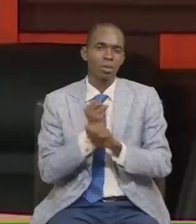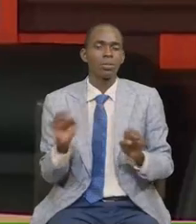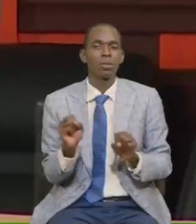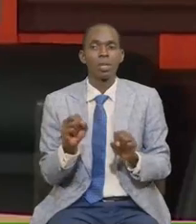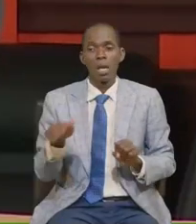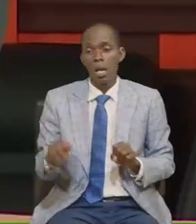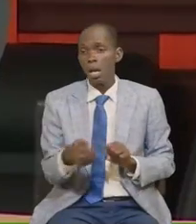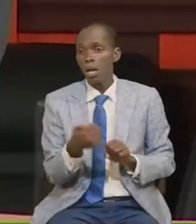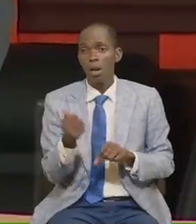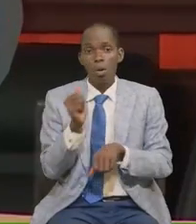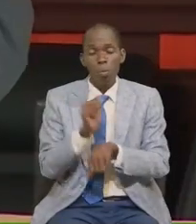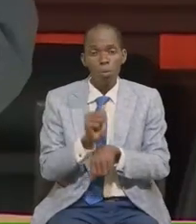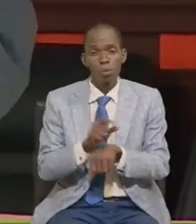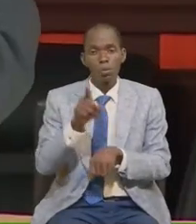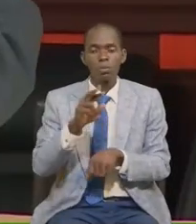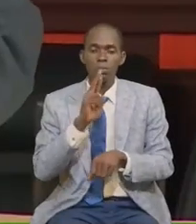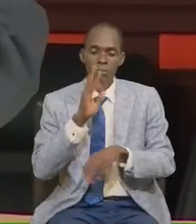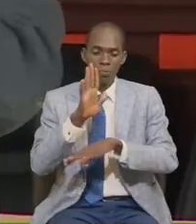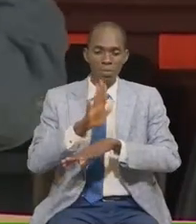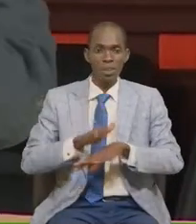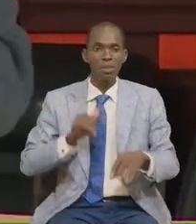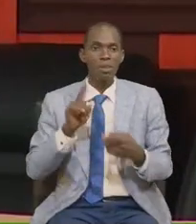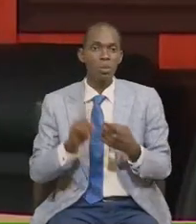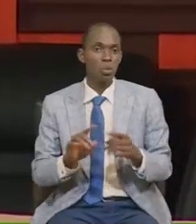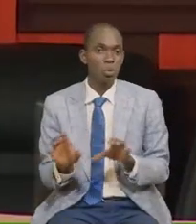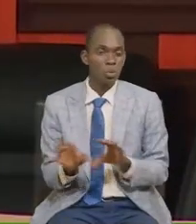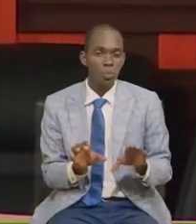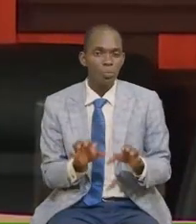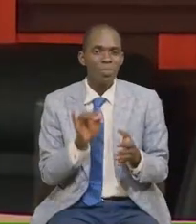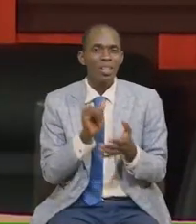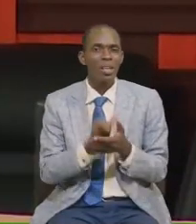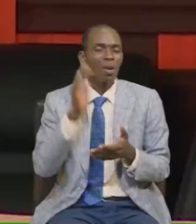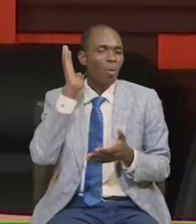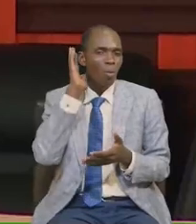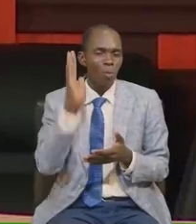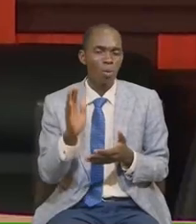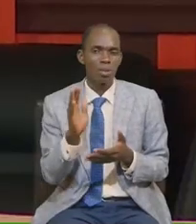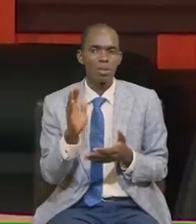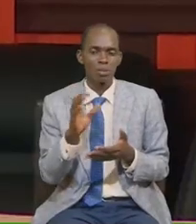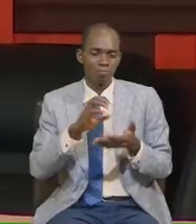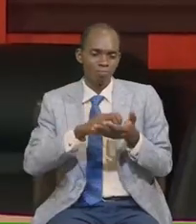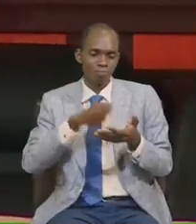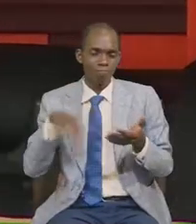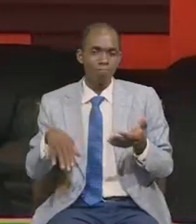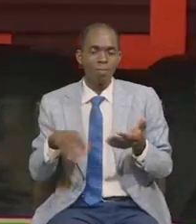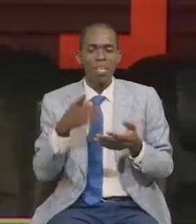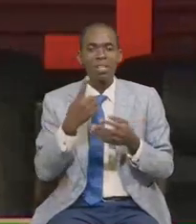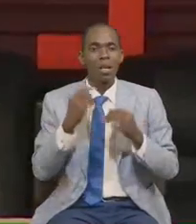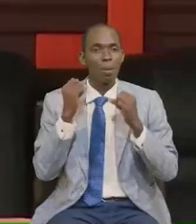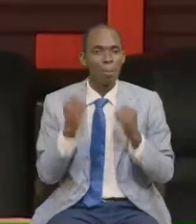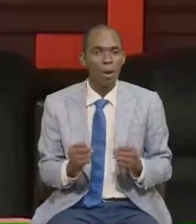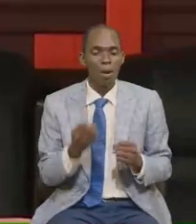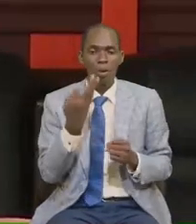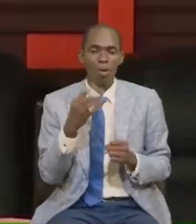Tout travail que vous êtes appelé à faire, qui va ôter la puissance de la grâce salvatrice